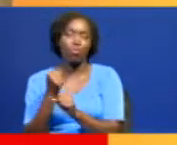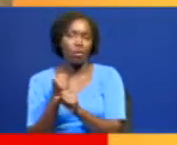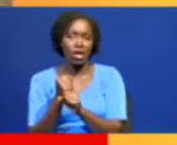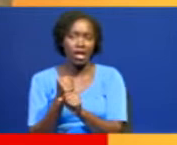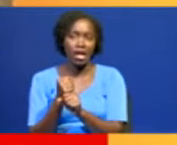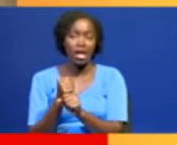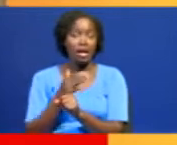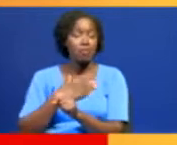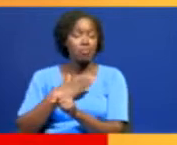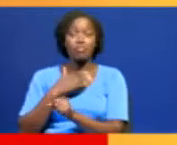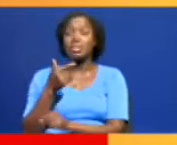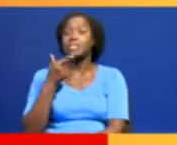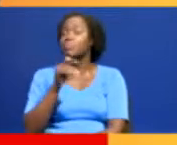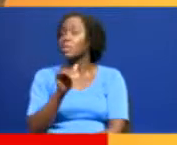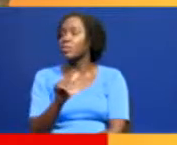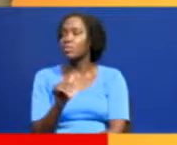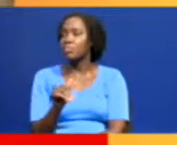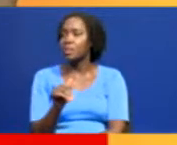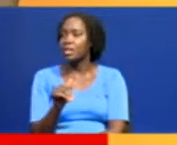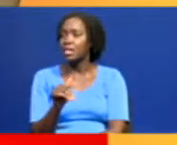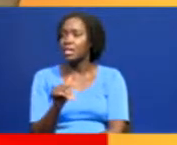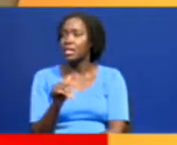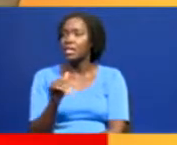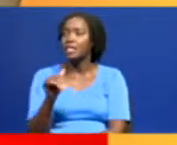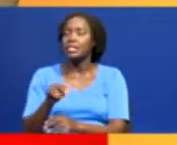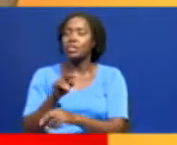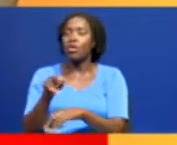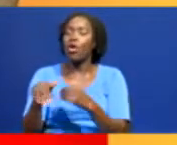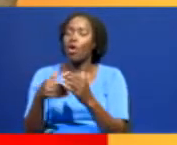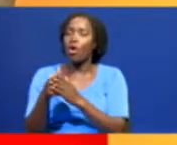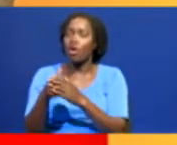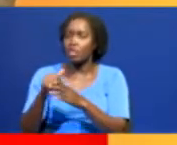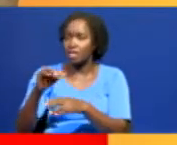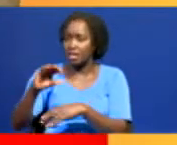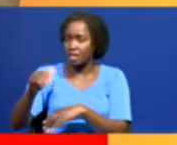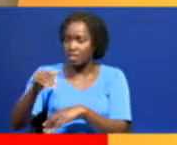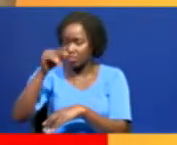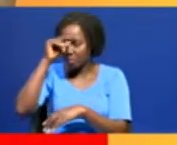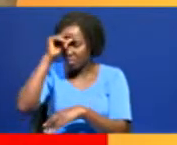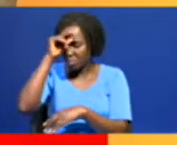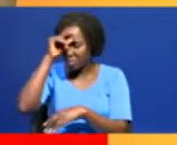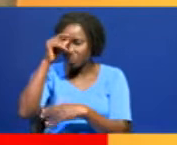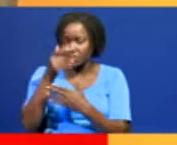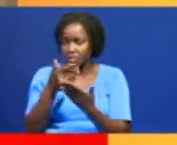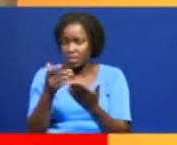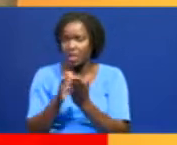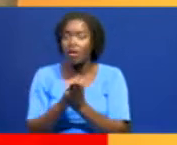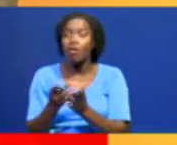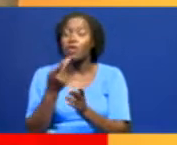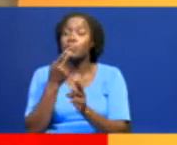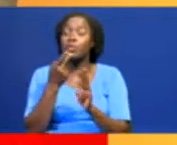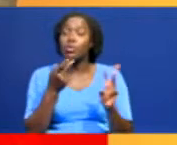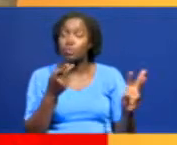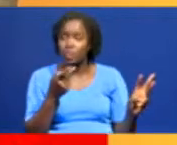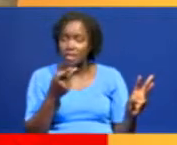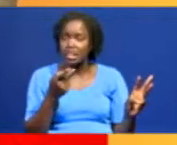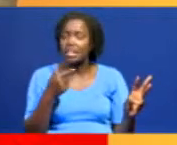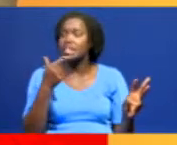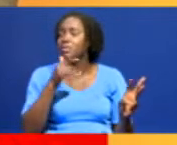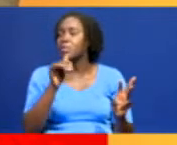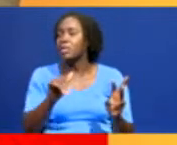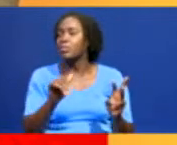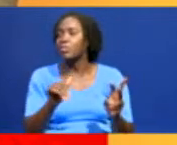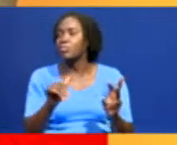Mimi naweza kusema kwamba katika serikali zote mali ambapo natoka Pokot Magharibi, naweza kusema